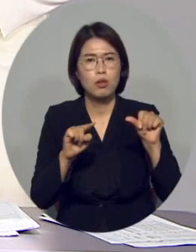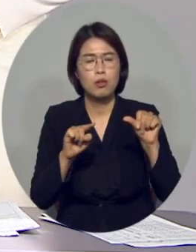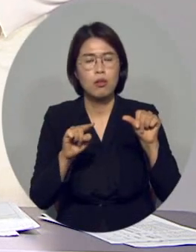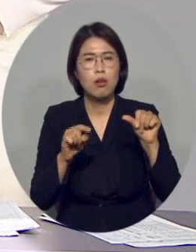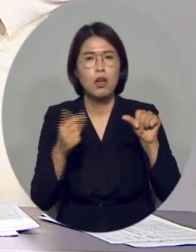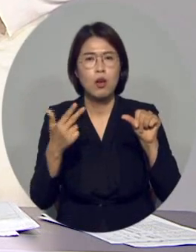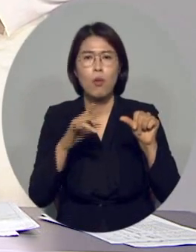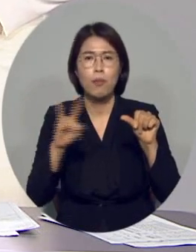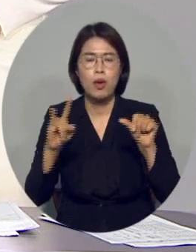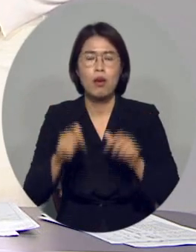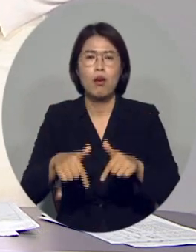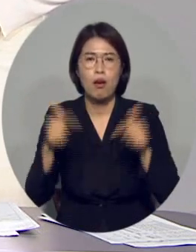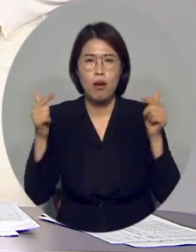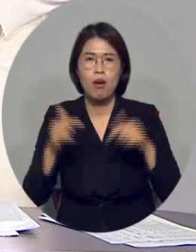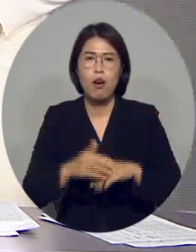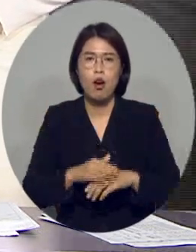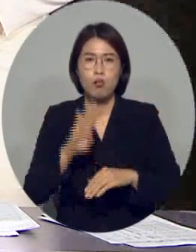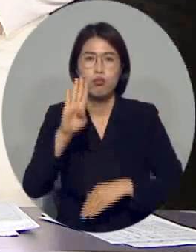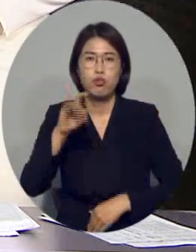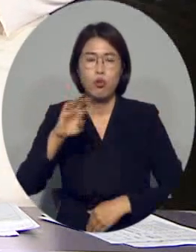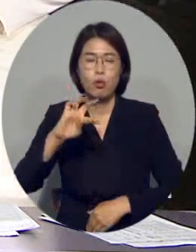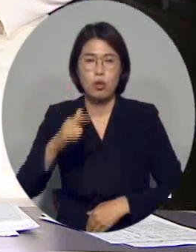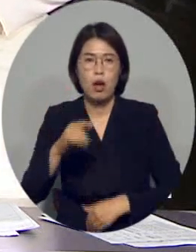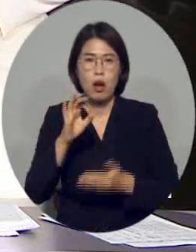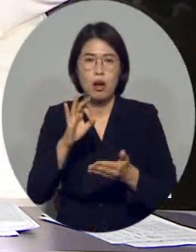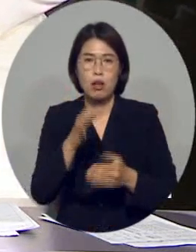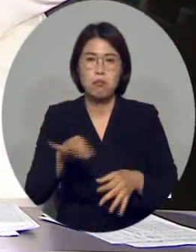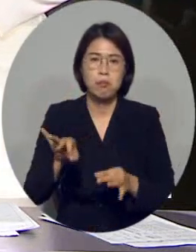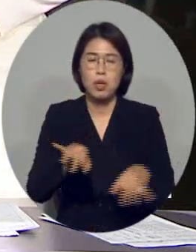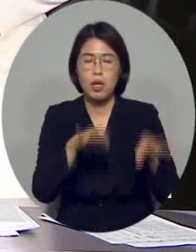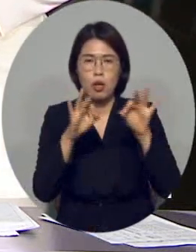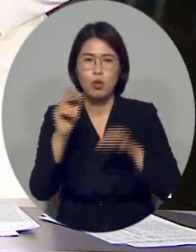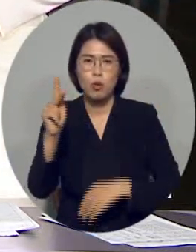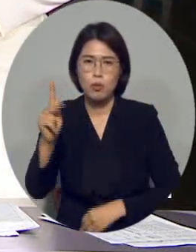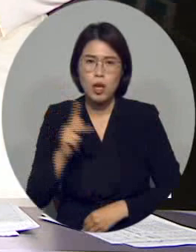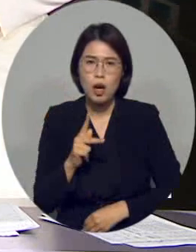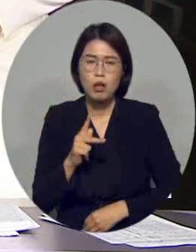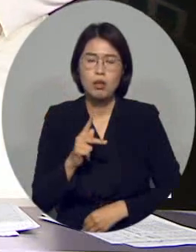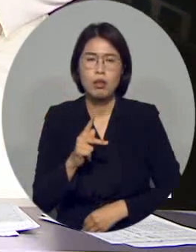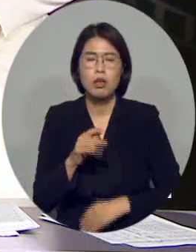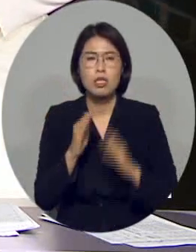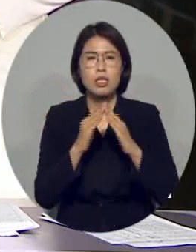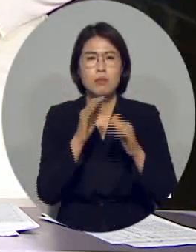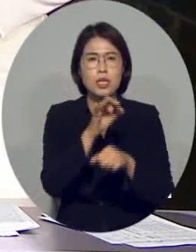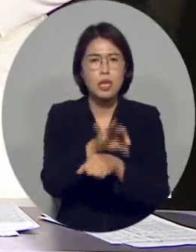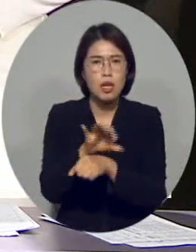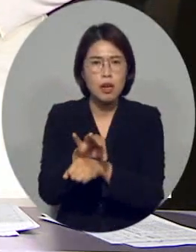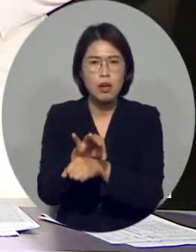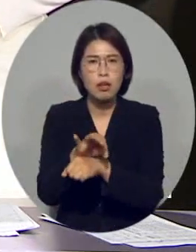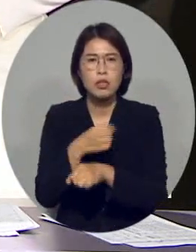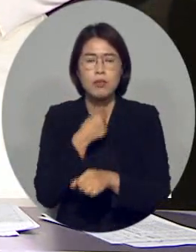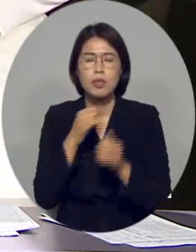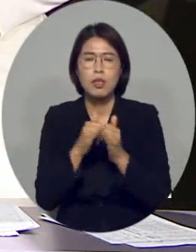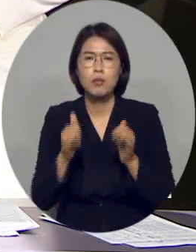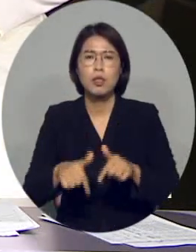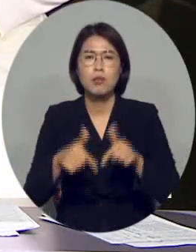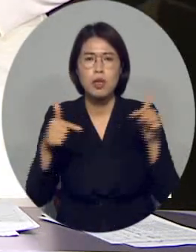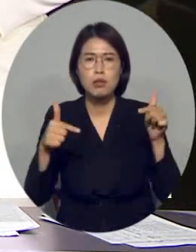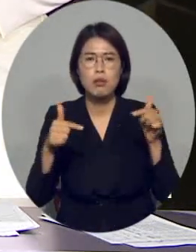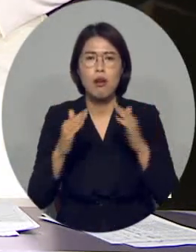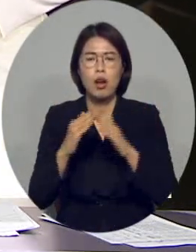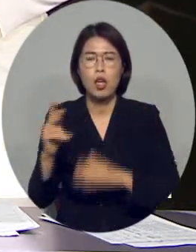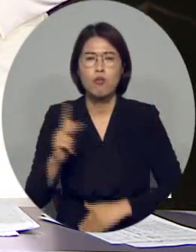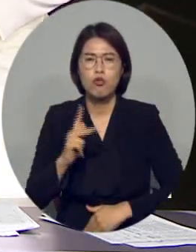겁니다. 자, 이렇게 부동산 가격이 계속 오르자 돈을 빌려서라도 집을 장만하려는 수요자가 늘면서 가계부채는